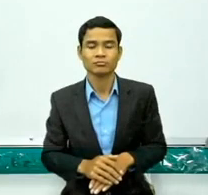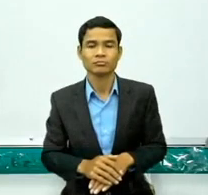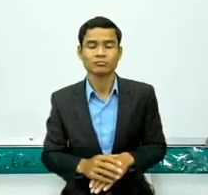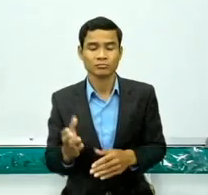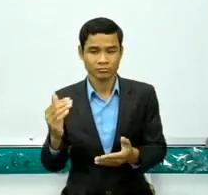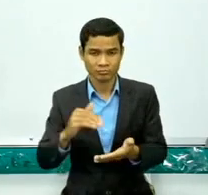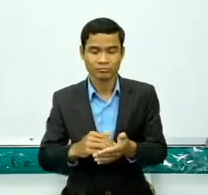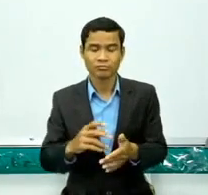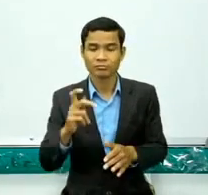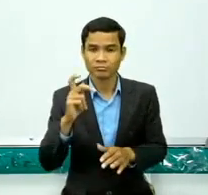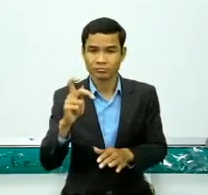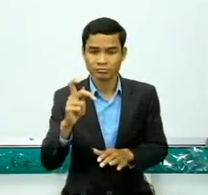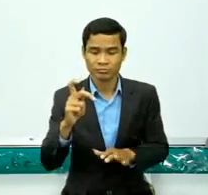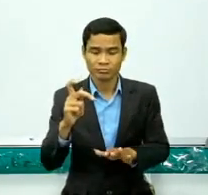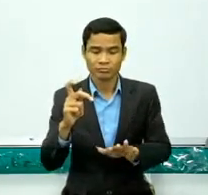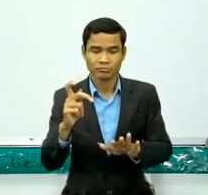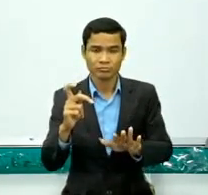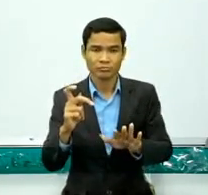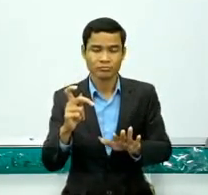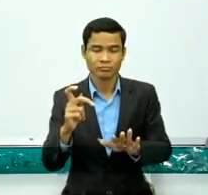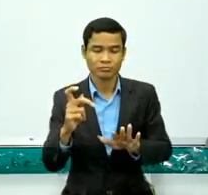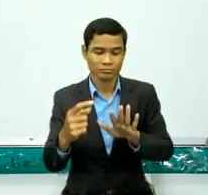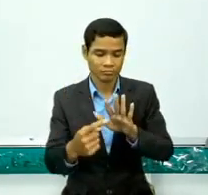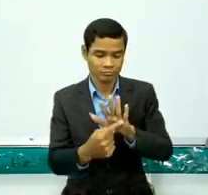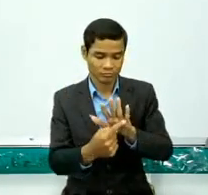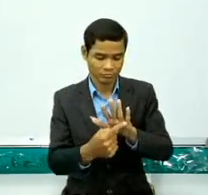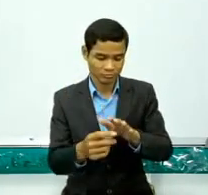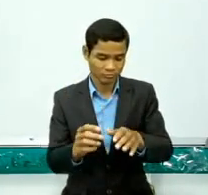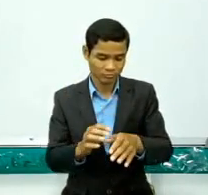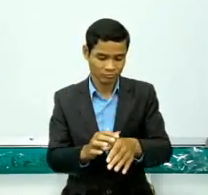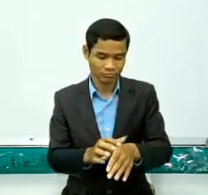ម្ដងទៀតគឺ